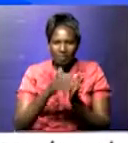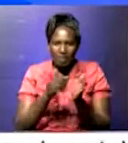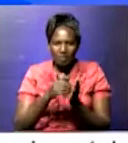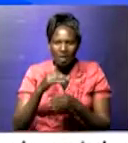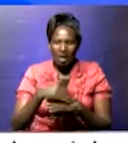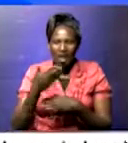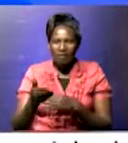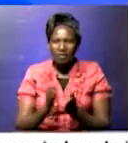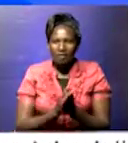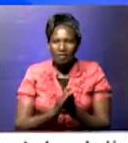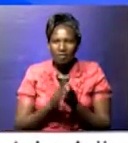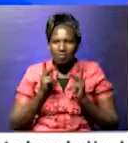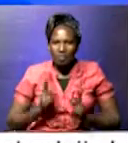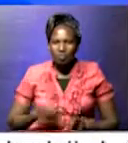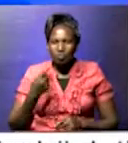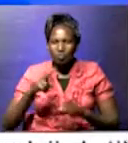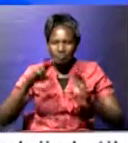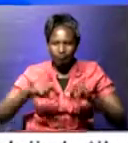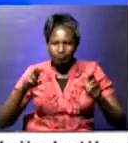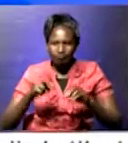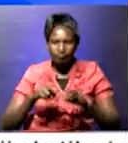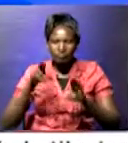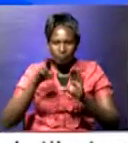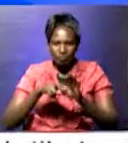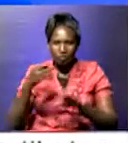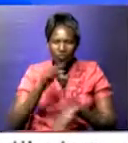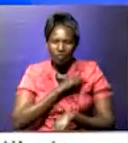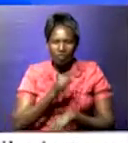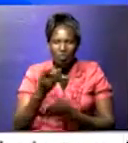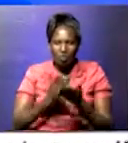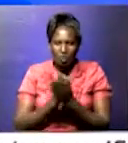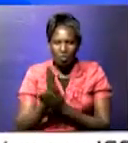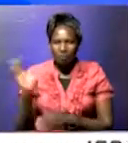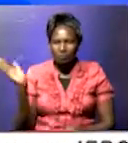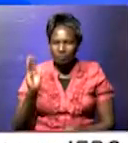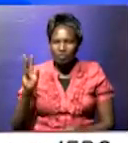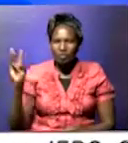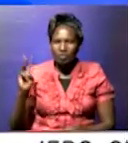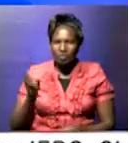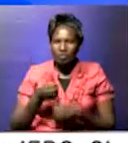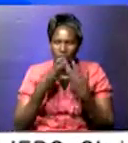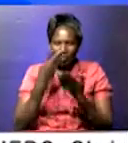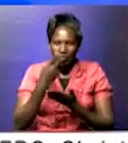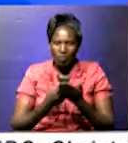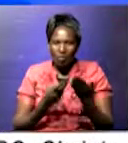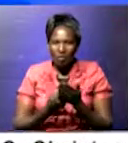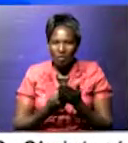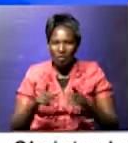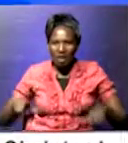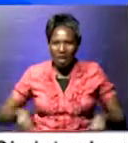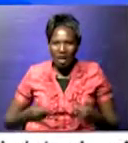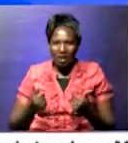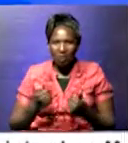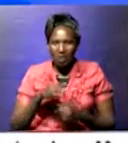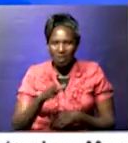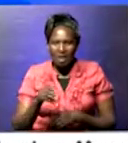mwaniaji wa kiti cha ugavana katika kaunti hiyo kupitia chama cha Wiper Wavinya Ndeti kutoa madai kwamba maisha yake yamo